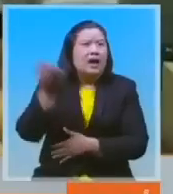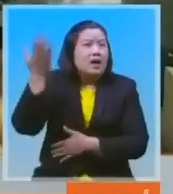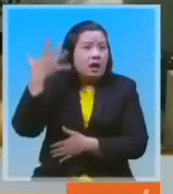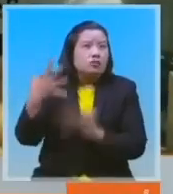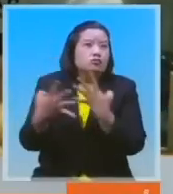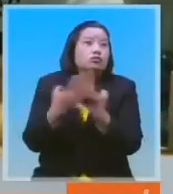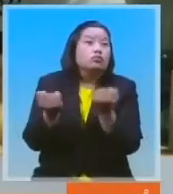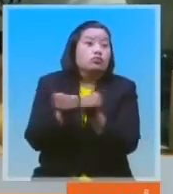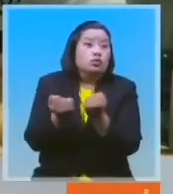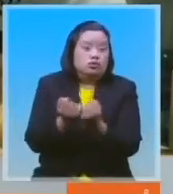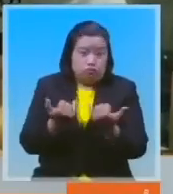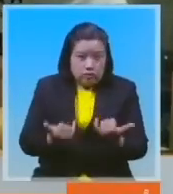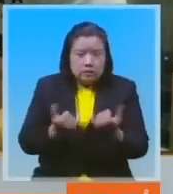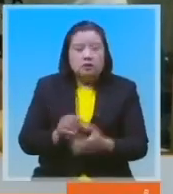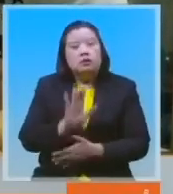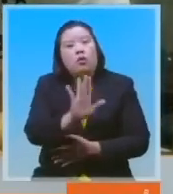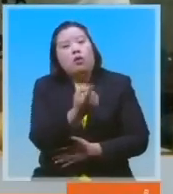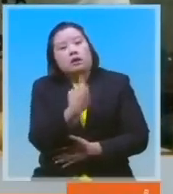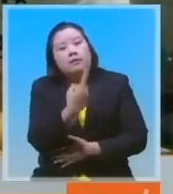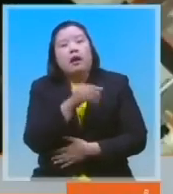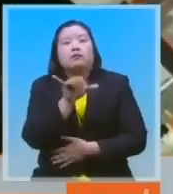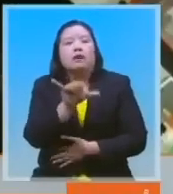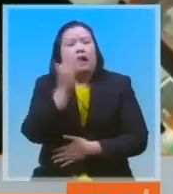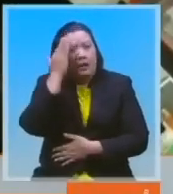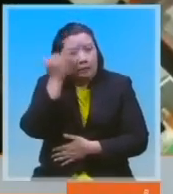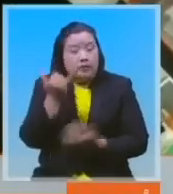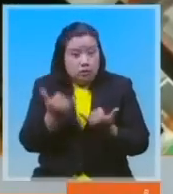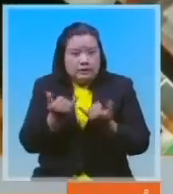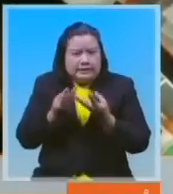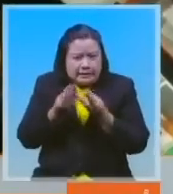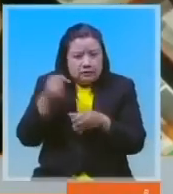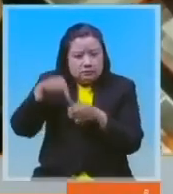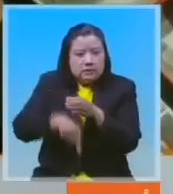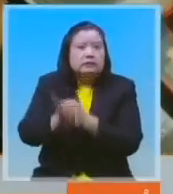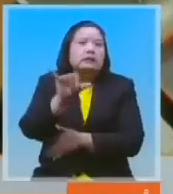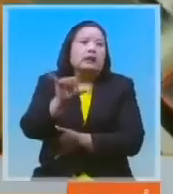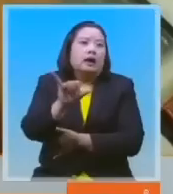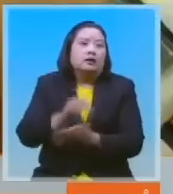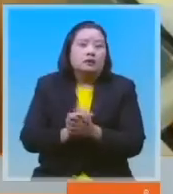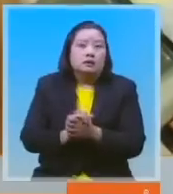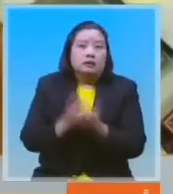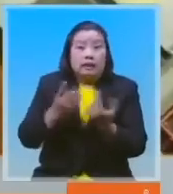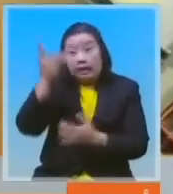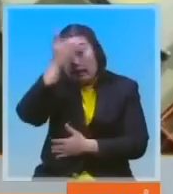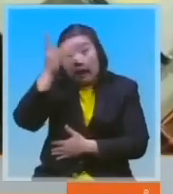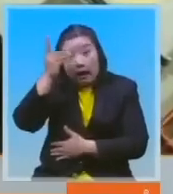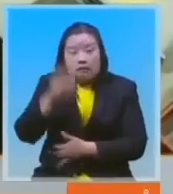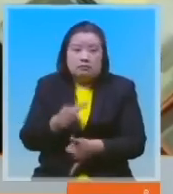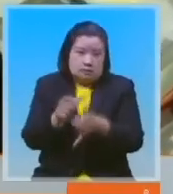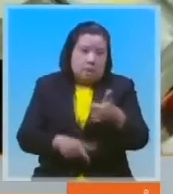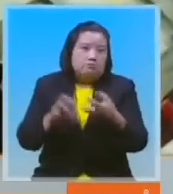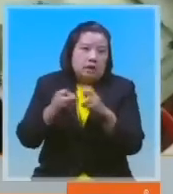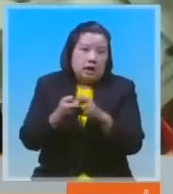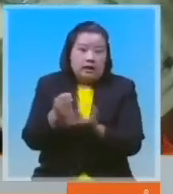จะขอตัวสอยละเอียดนิดนะฮะแต่จะมีปีประวัติอะไรนะฮะส่วนปุ๊กกี้ไม่มีประวัติยาเสพติดแค่นี้ยักยอกทรัพย์ครับ